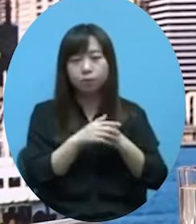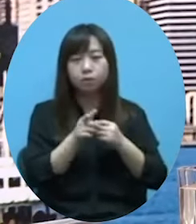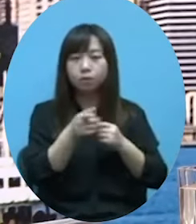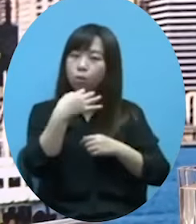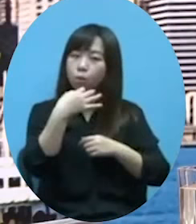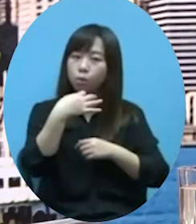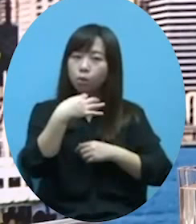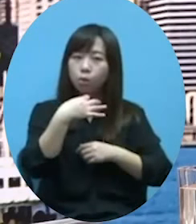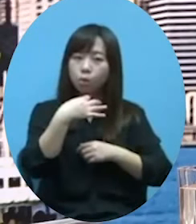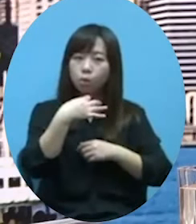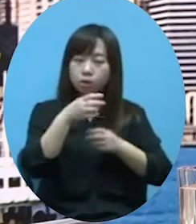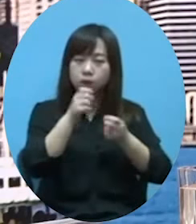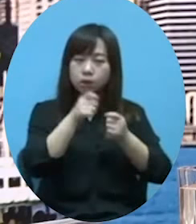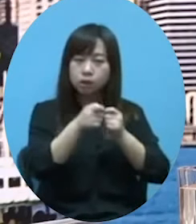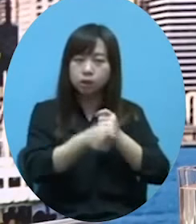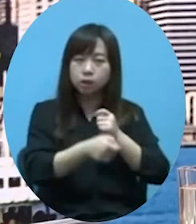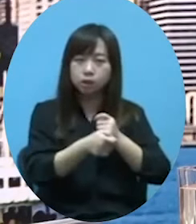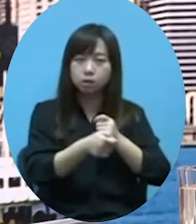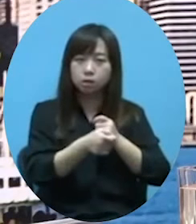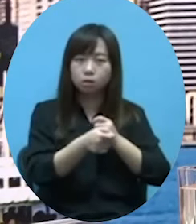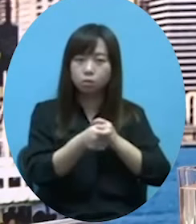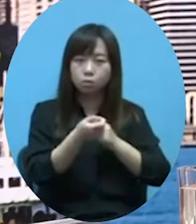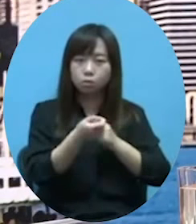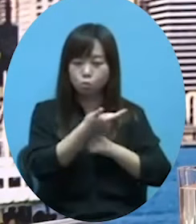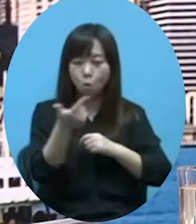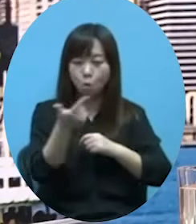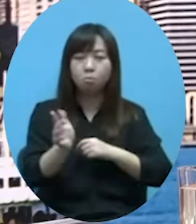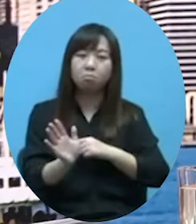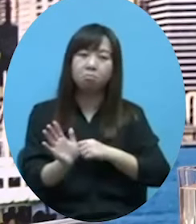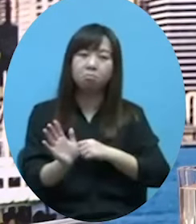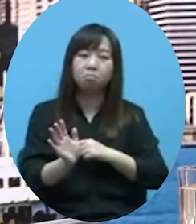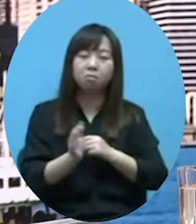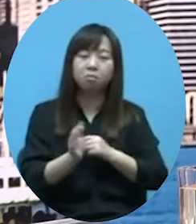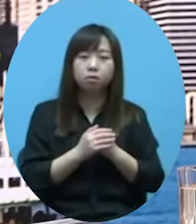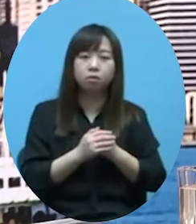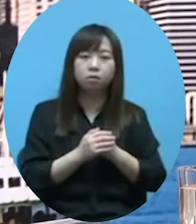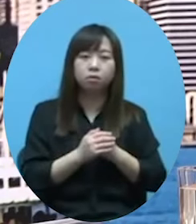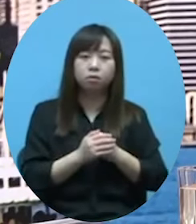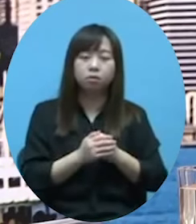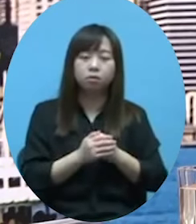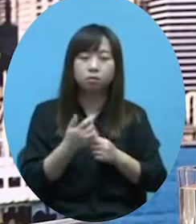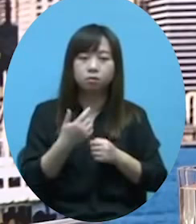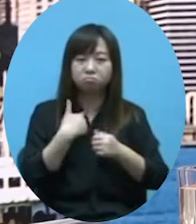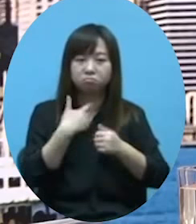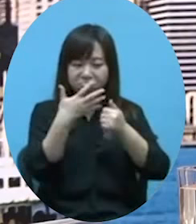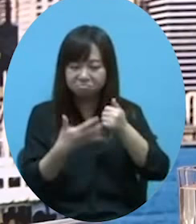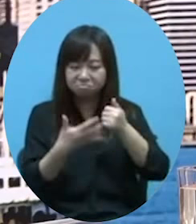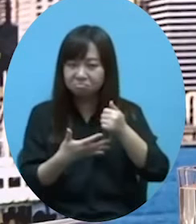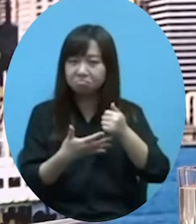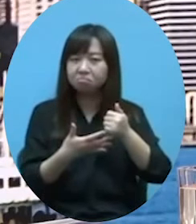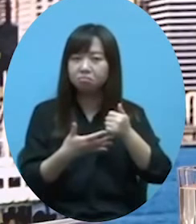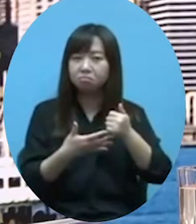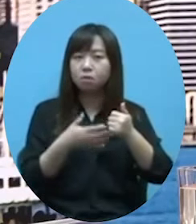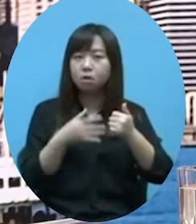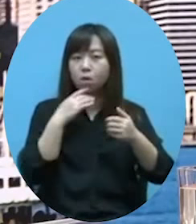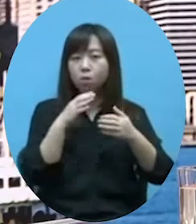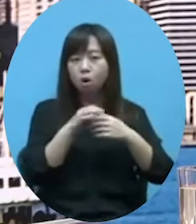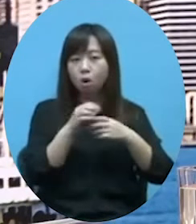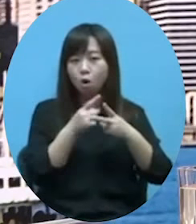藥物的資料其實就不是太多以我們的理解就知道對於